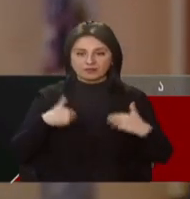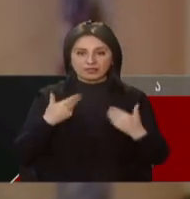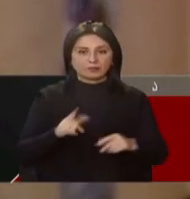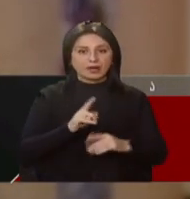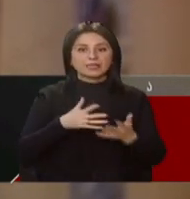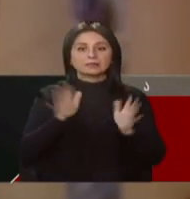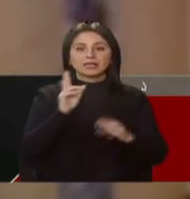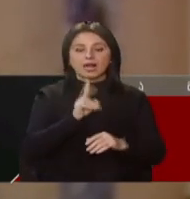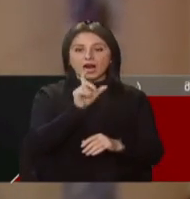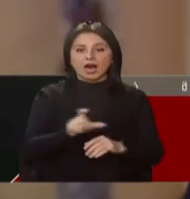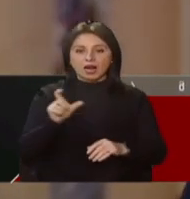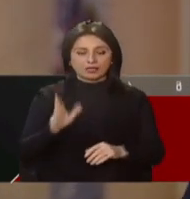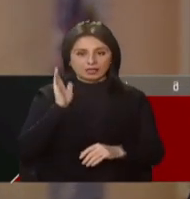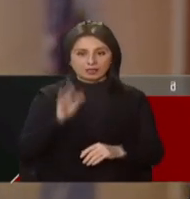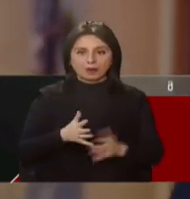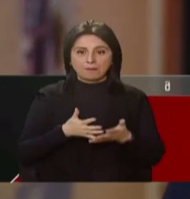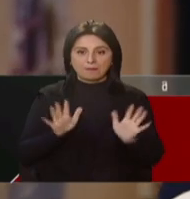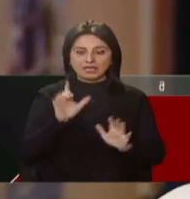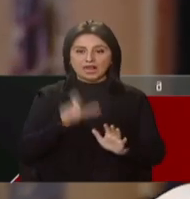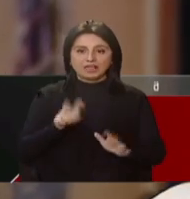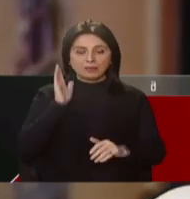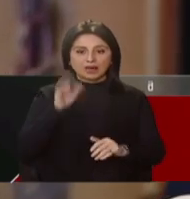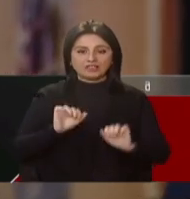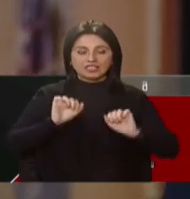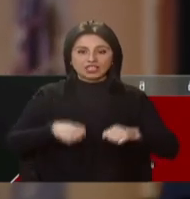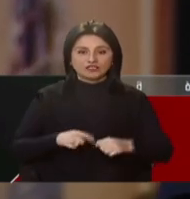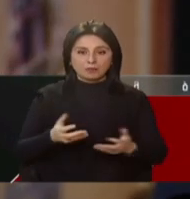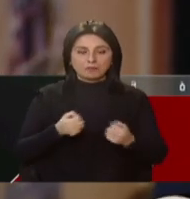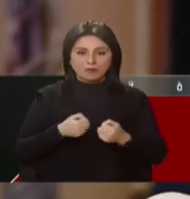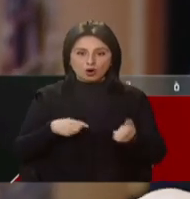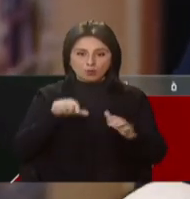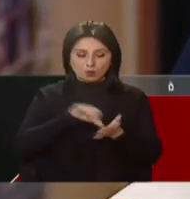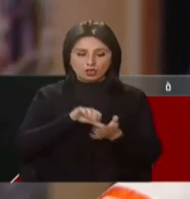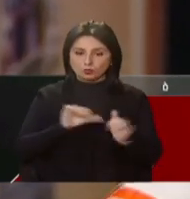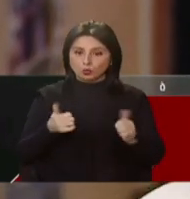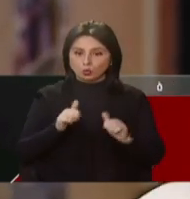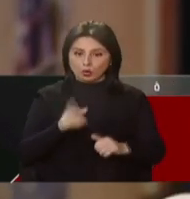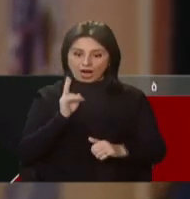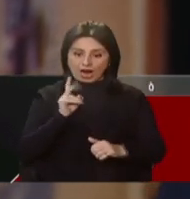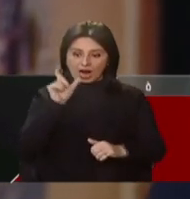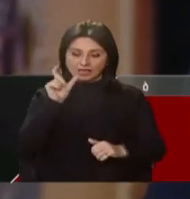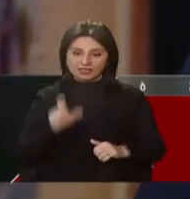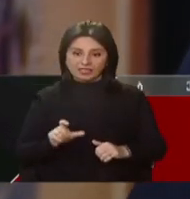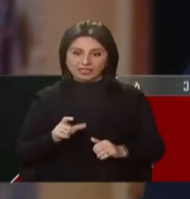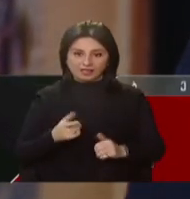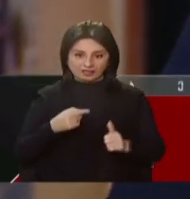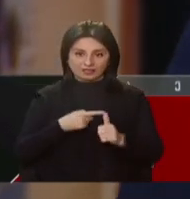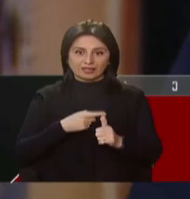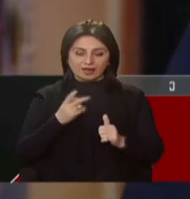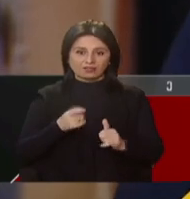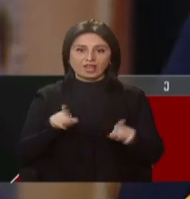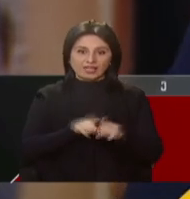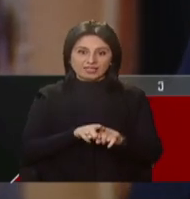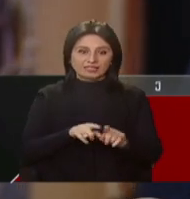რომ რაც მეტი კანდიდატი იქნება, რაც მეტ ადამიანს ექნება საშუალება, რომ მიიღოს მონაწილეობა, როგორც კანდიდატის რანგში,